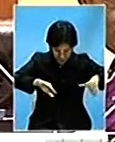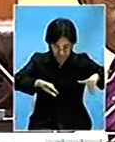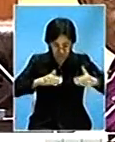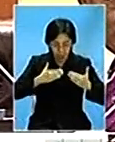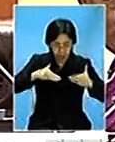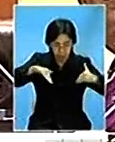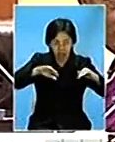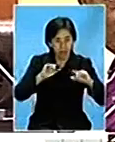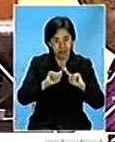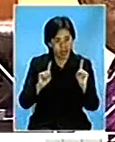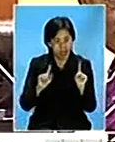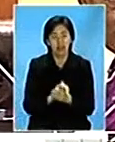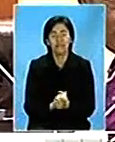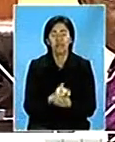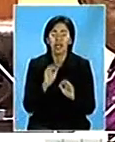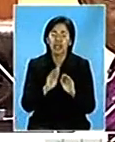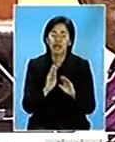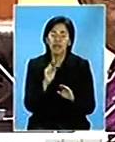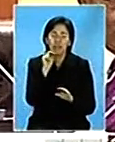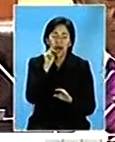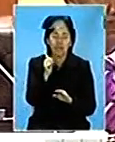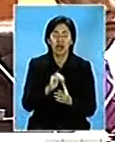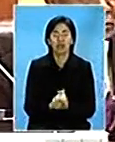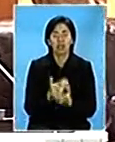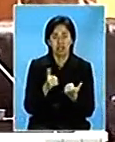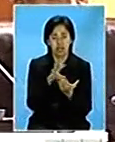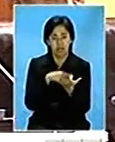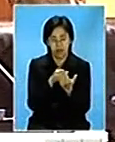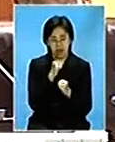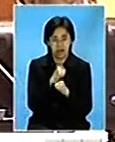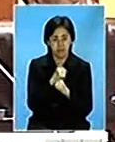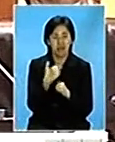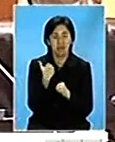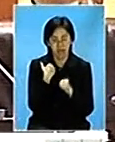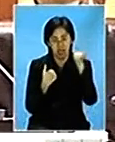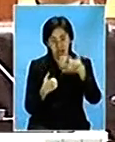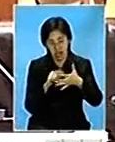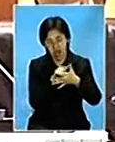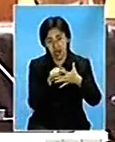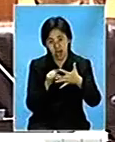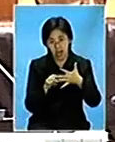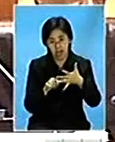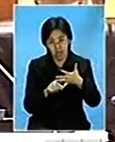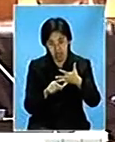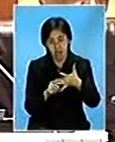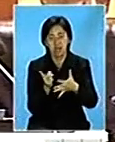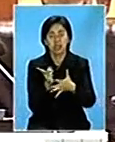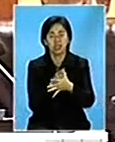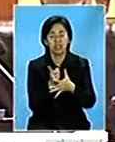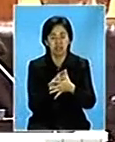นะครับซึ่งในระยะเร่งด่วนนั้นกรมชลประทานมีแผนที่จะดำเนินการอยู่5แห่งด้วยกันนะครับก็คือ